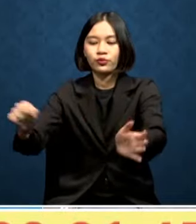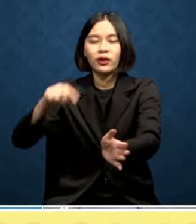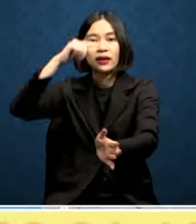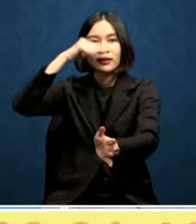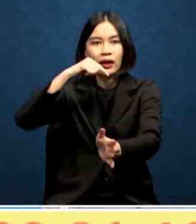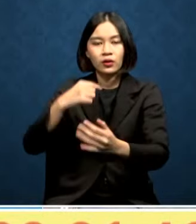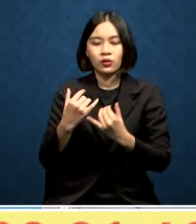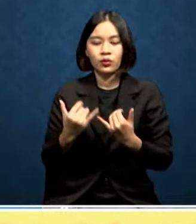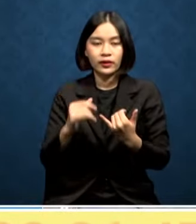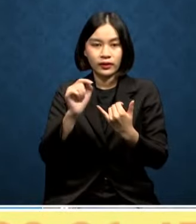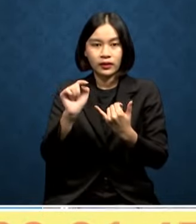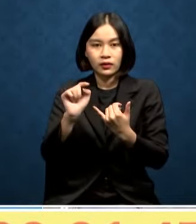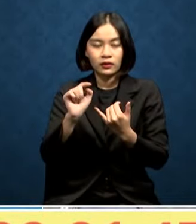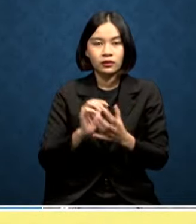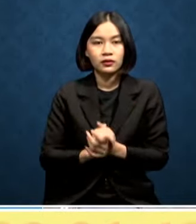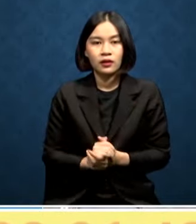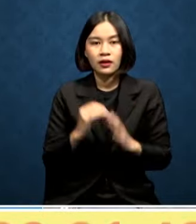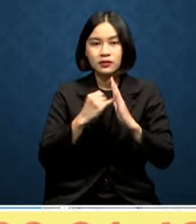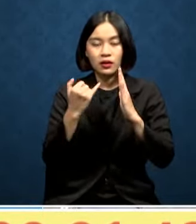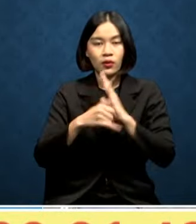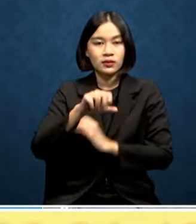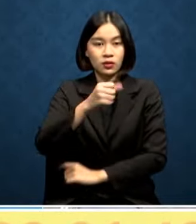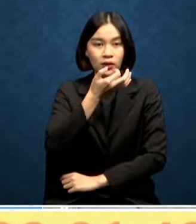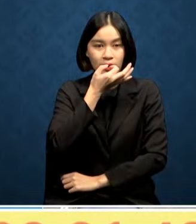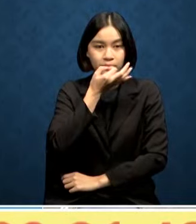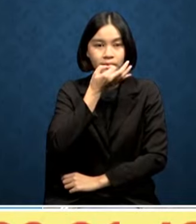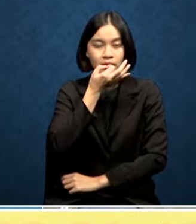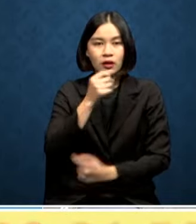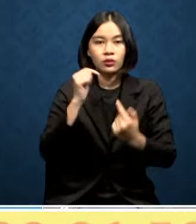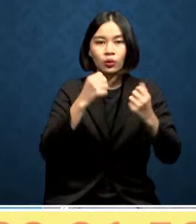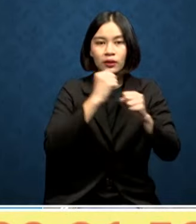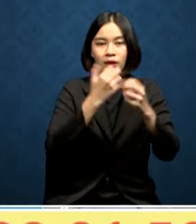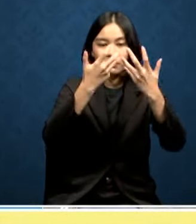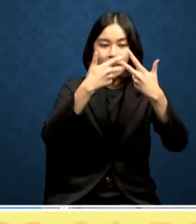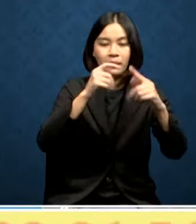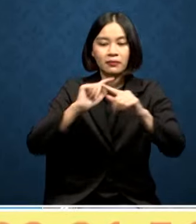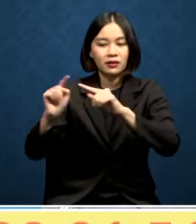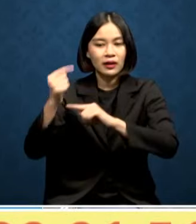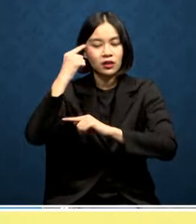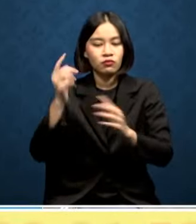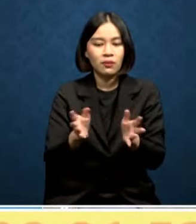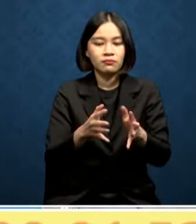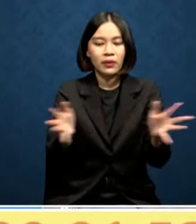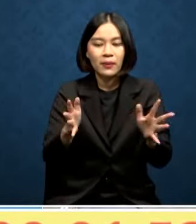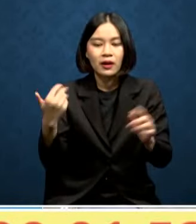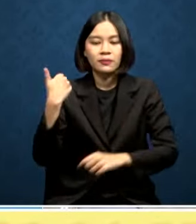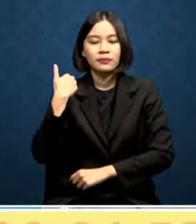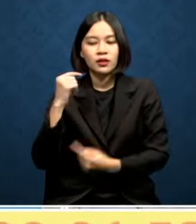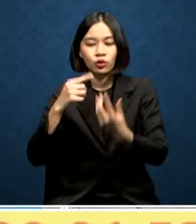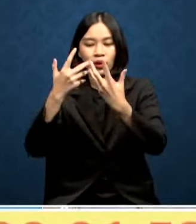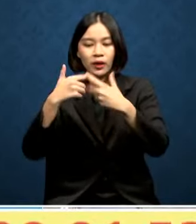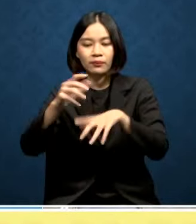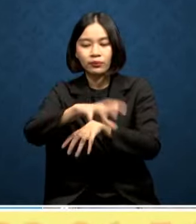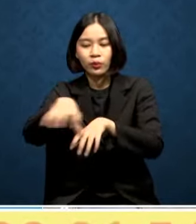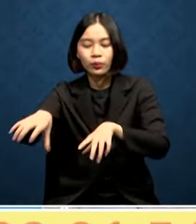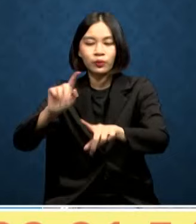ถามว่าทุกวันเนี้ยจังหวัดสมุทรสาครเนี่ยนิคมอุตสาหกรรมเนี่ยค่อนข้างมากมายและนิคมตำแหน่ง